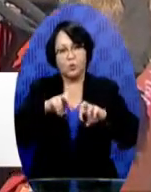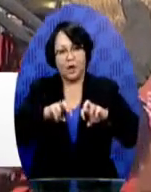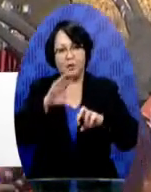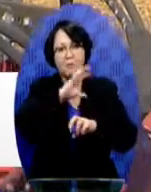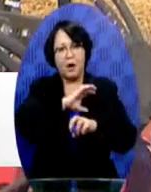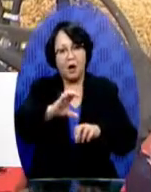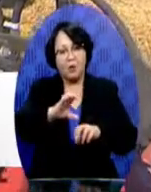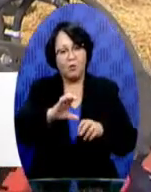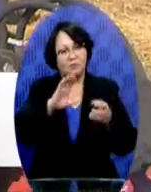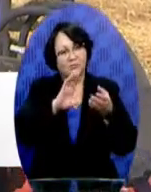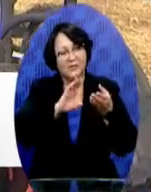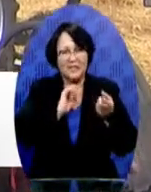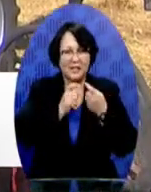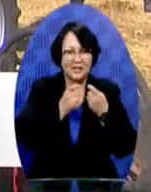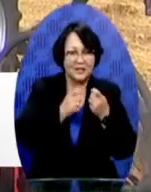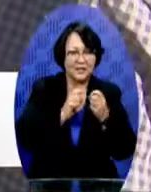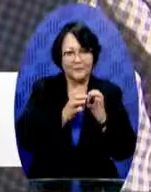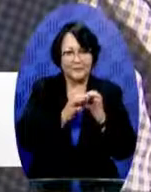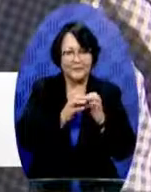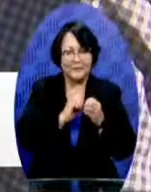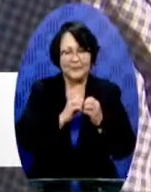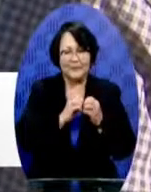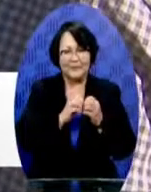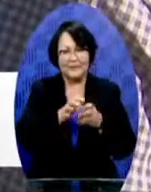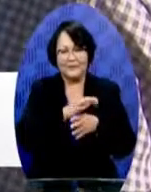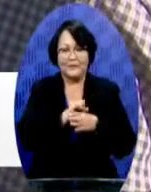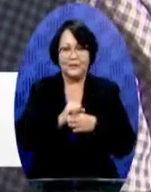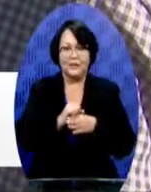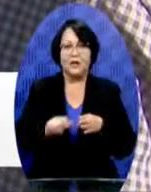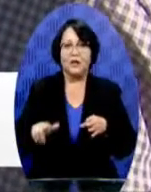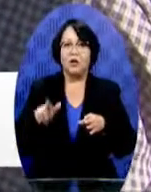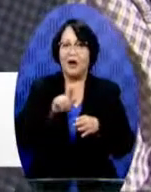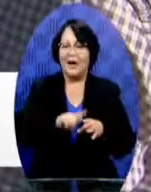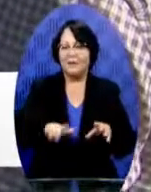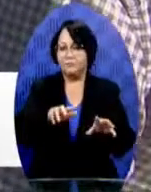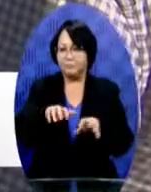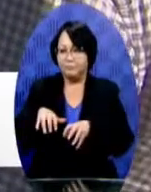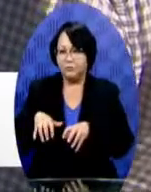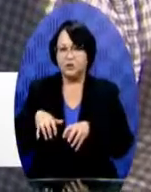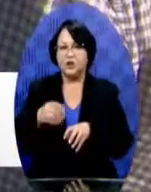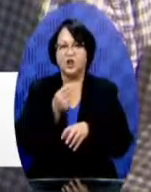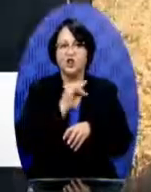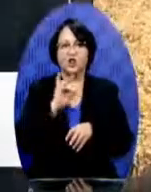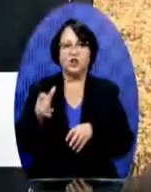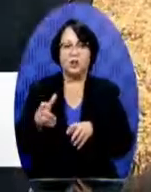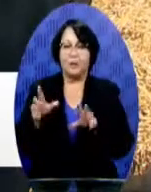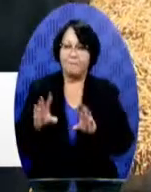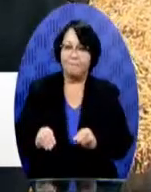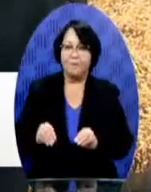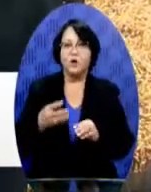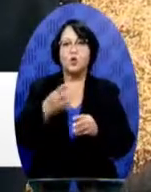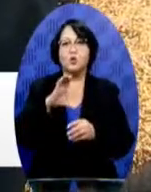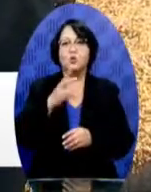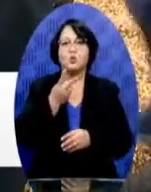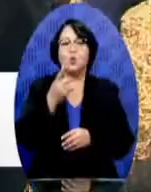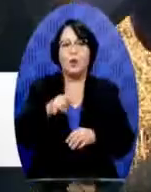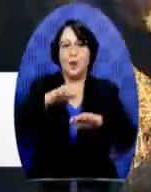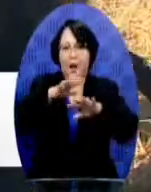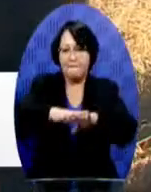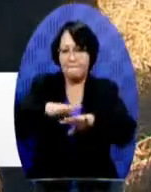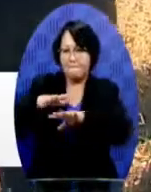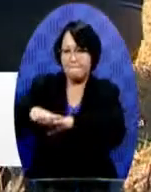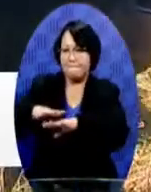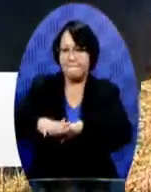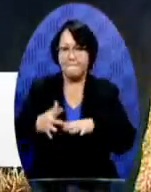ажиллаж байна. Үүнээс гадна хөрсө бордох, үрээ шинжилгээ хөрснөхөө чигийг удаан хадгалахын тулд сүрлэн хүчлэг хийж, эрх хаврын